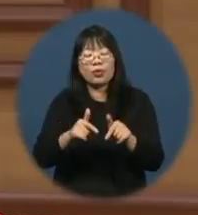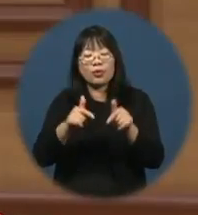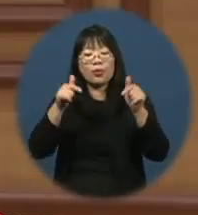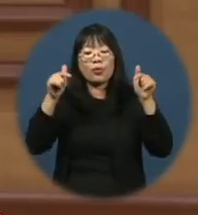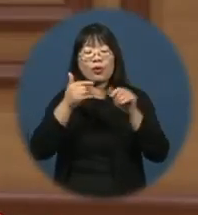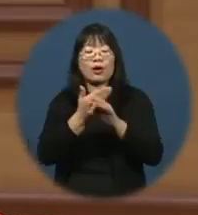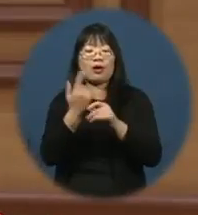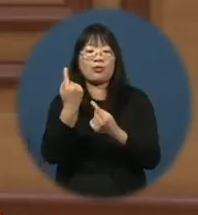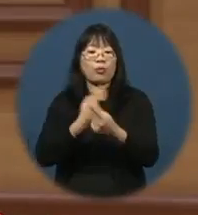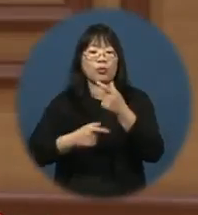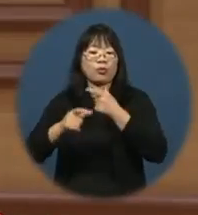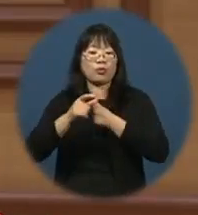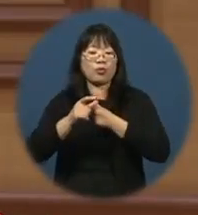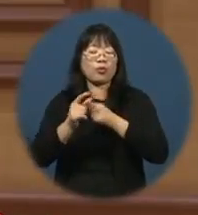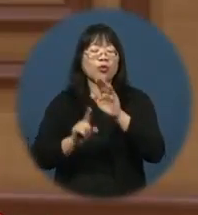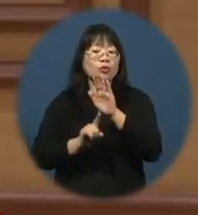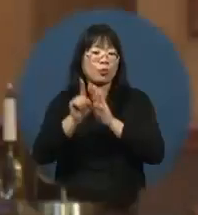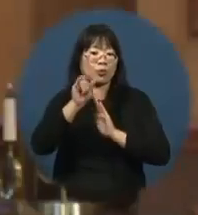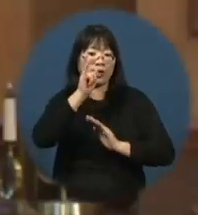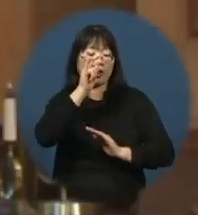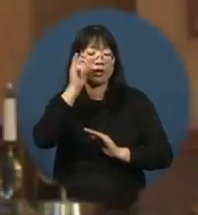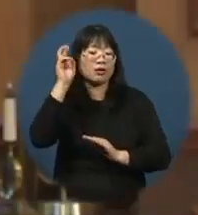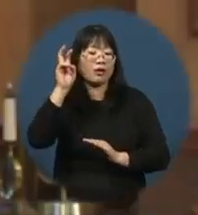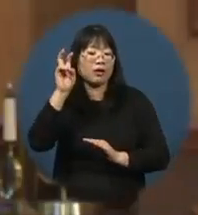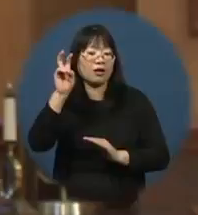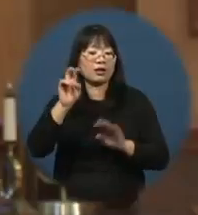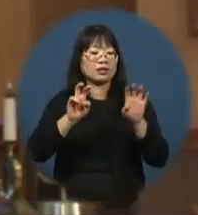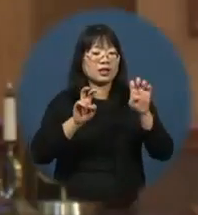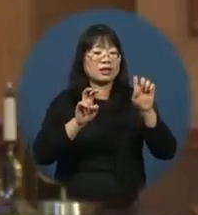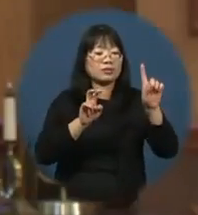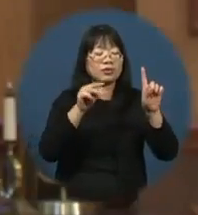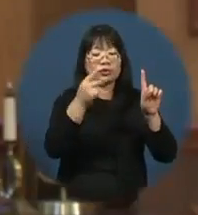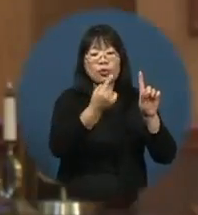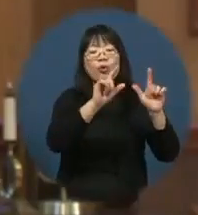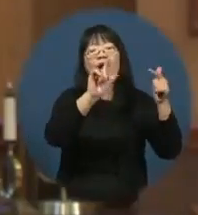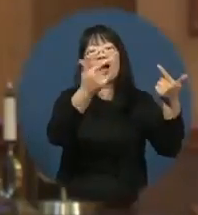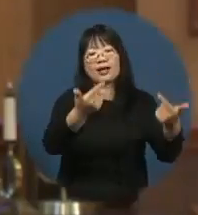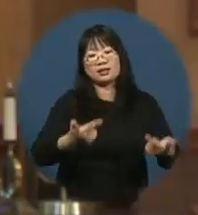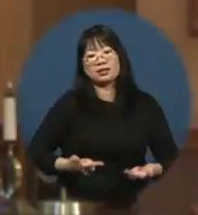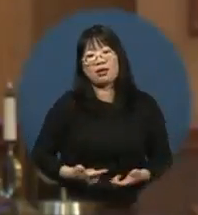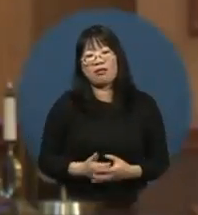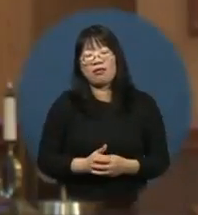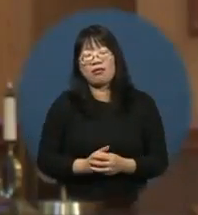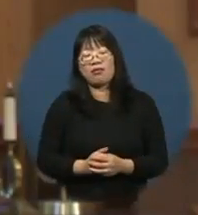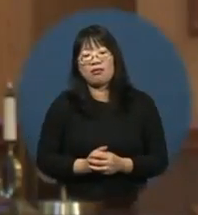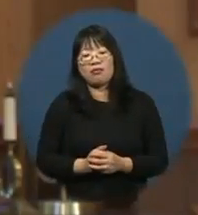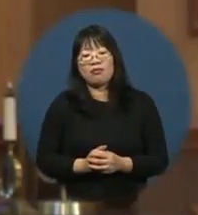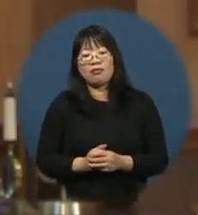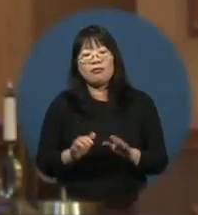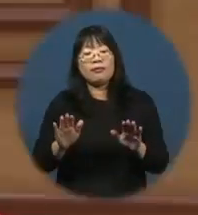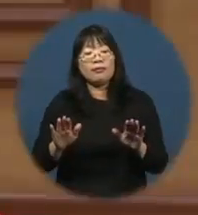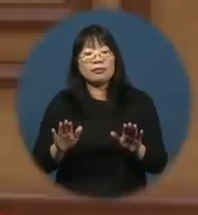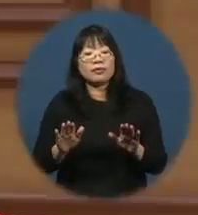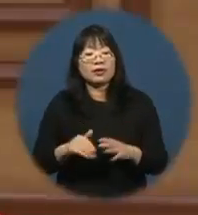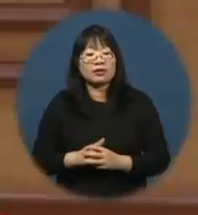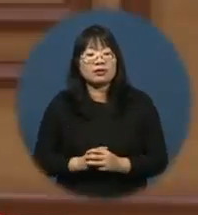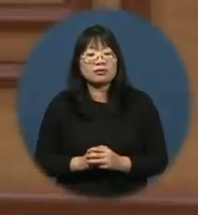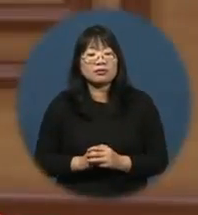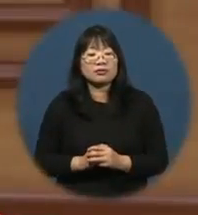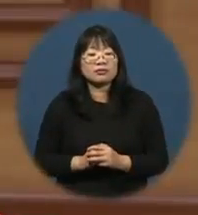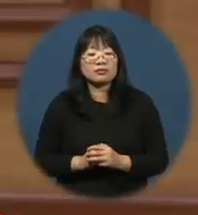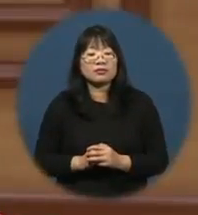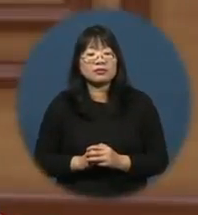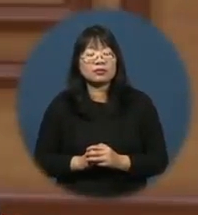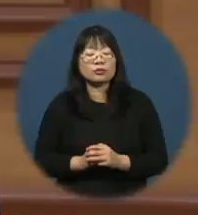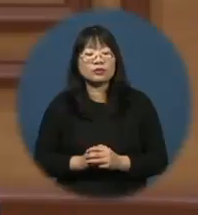더 높아질 거라는 것이죠. 그냥 41도가 아니고 예 그렇습니다. 아, 그렇군요. 더욱 더 이제 아까